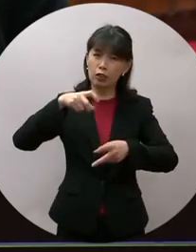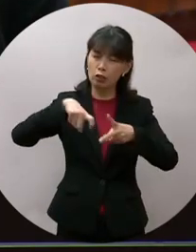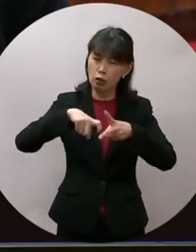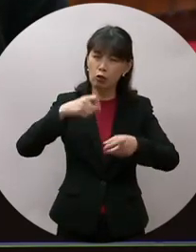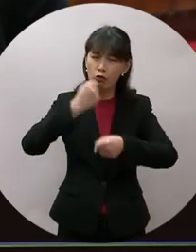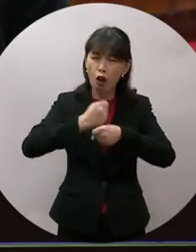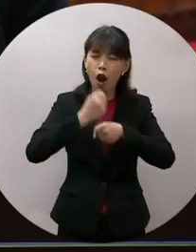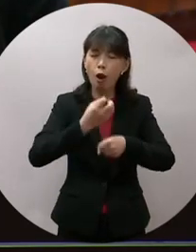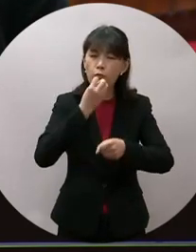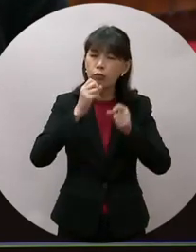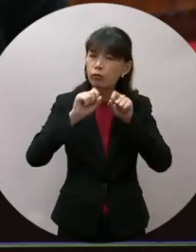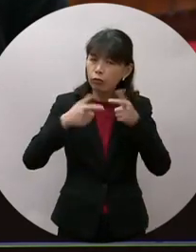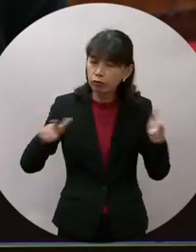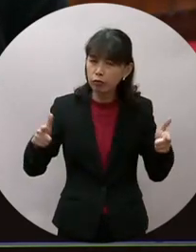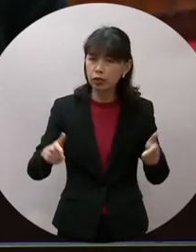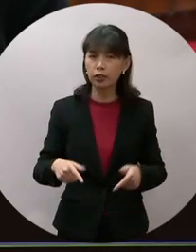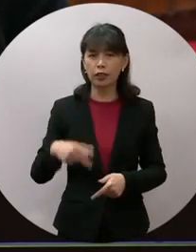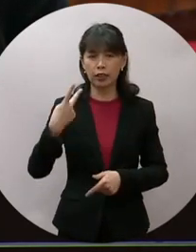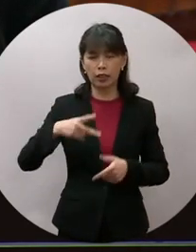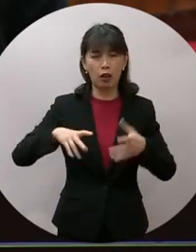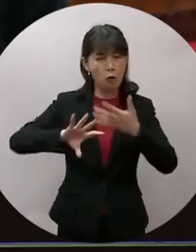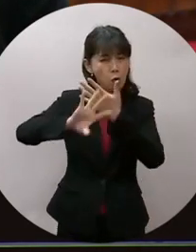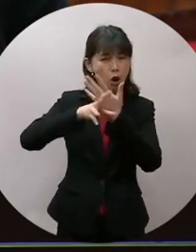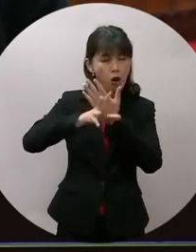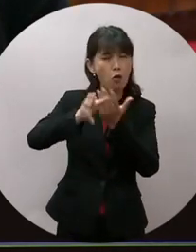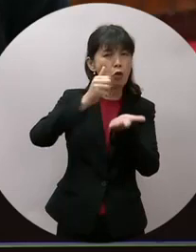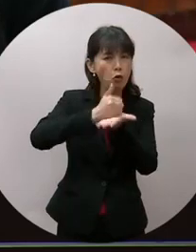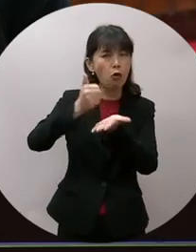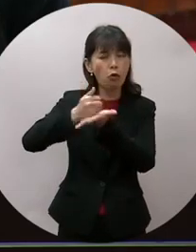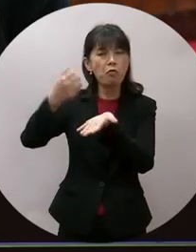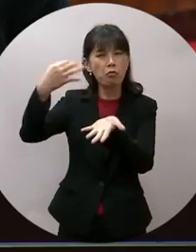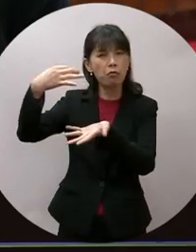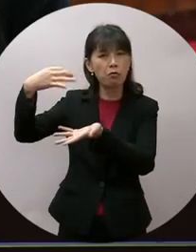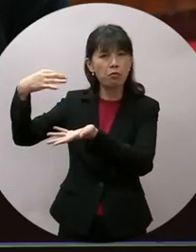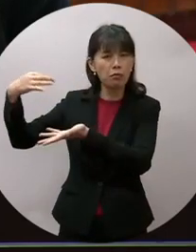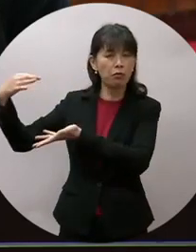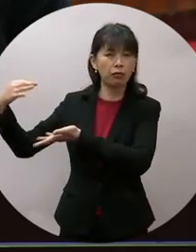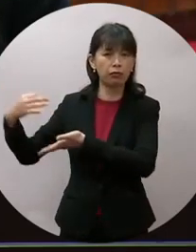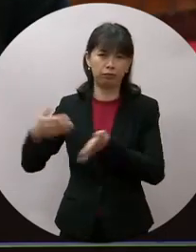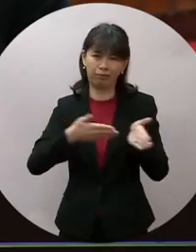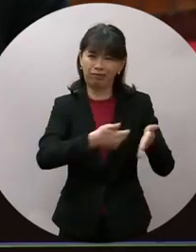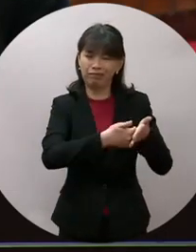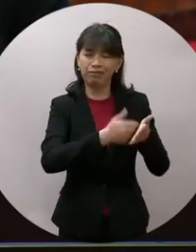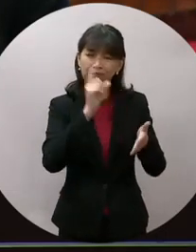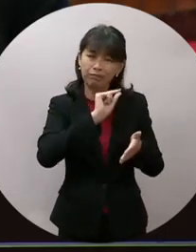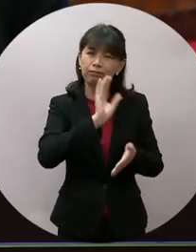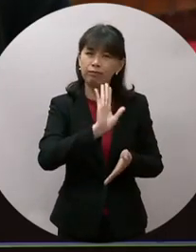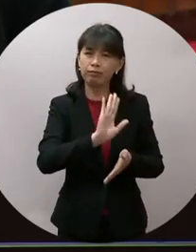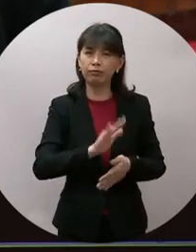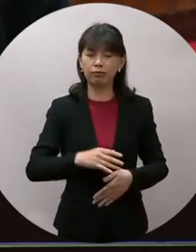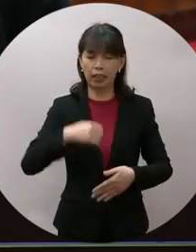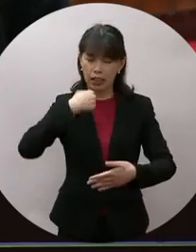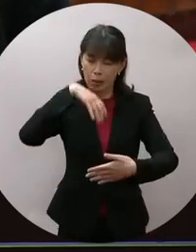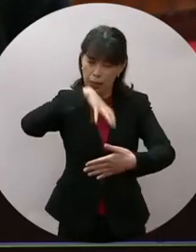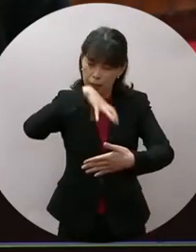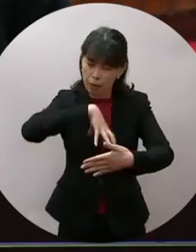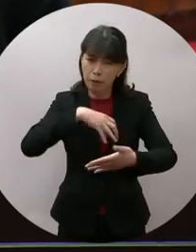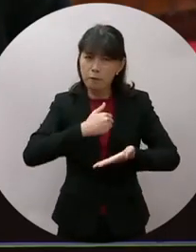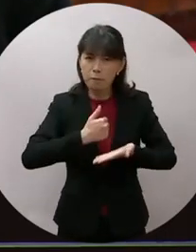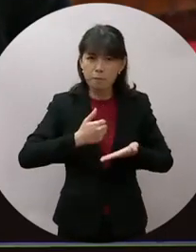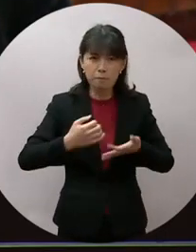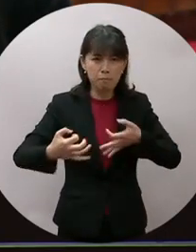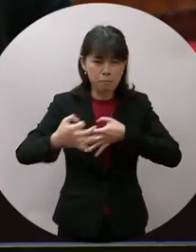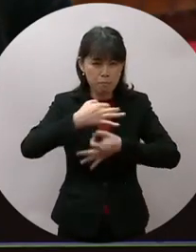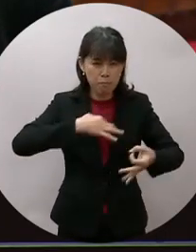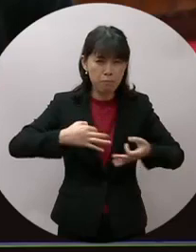化我们的团体的国际行销，去开拓我们的国际市场，加强我们的扩大内需等等，这些